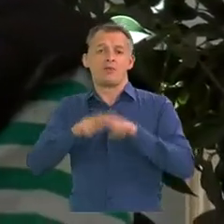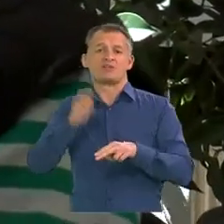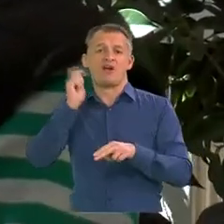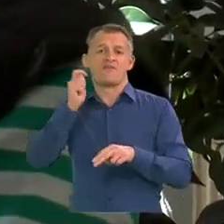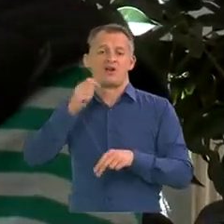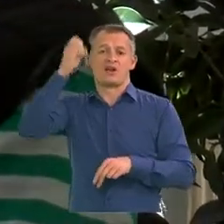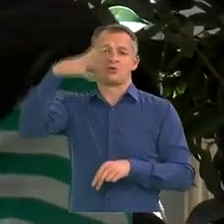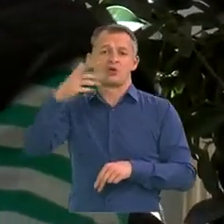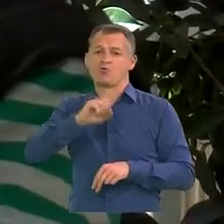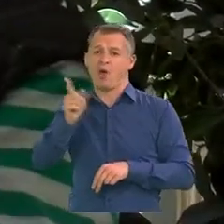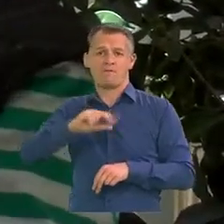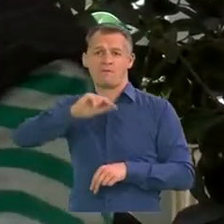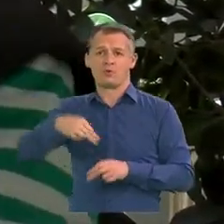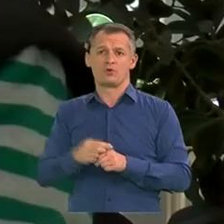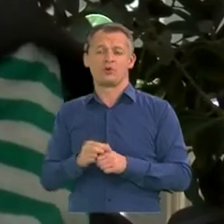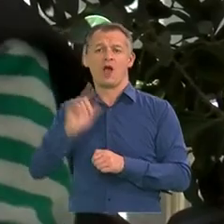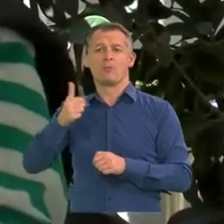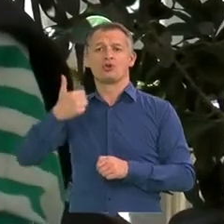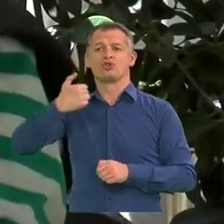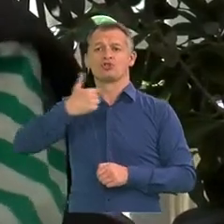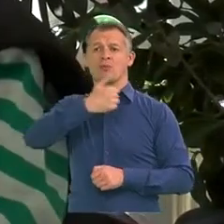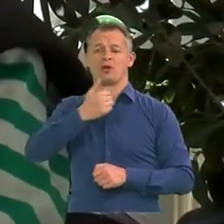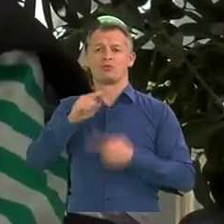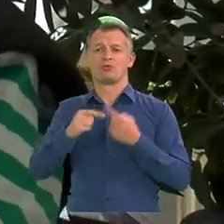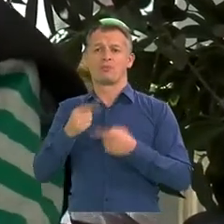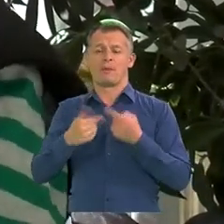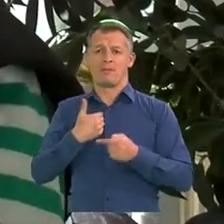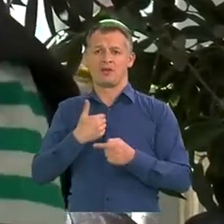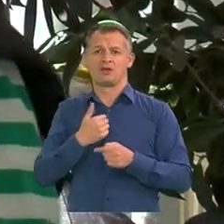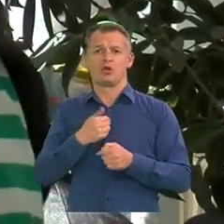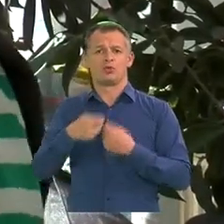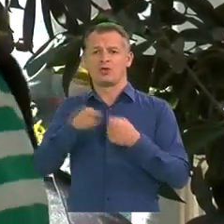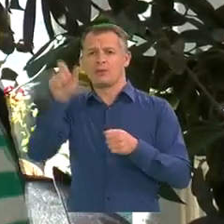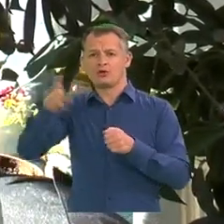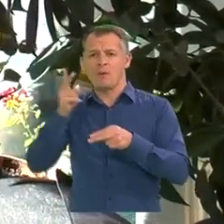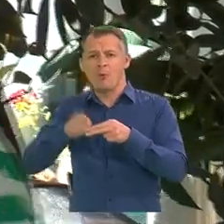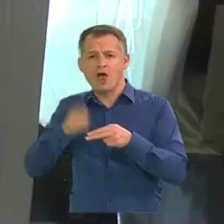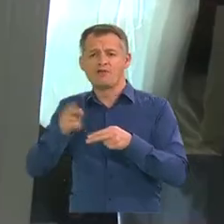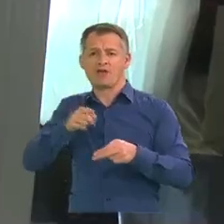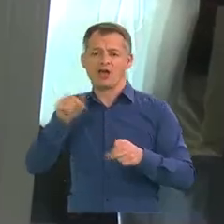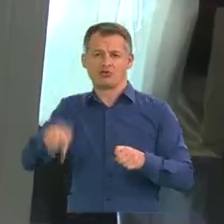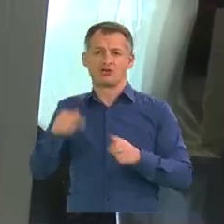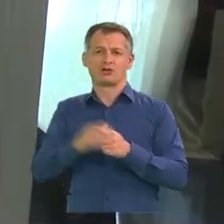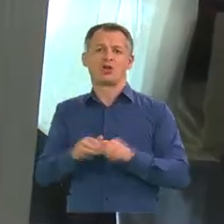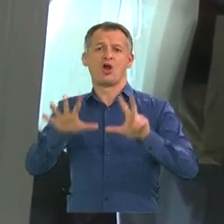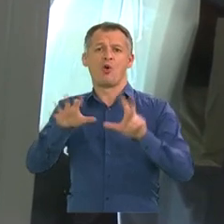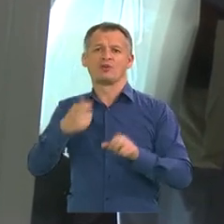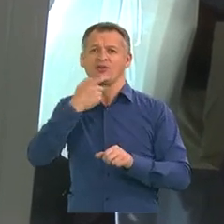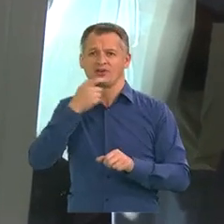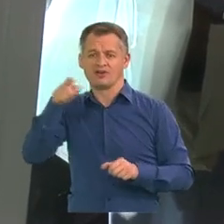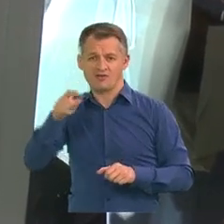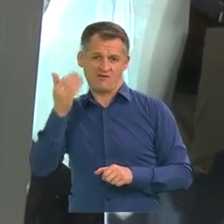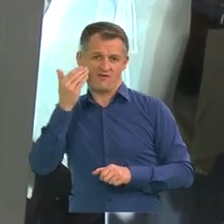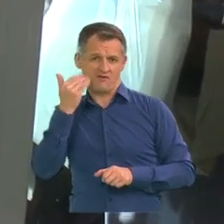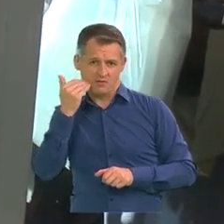mine dacă fac crize. Toți oamenii aici sunt bolnavi, Doamne, își bat joc de noi. La cei 80 de ani, Angela Zaharia